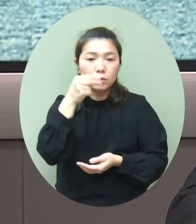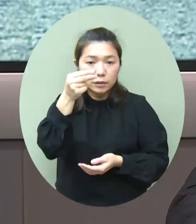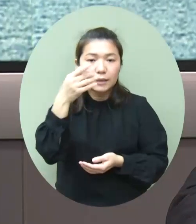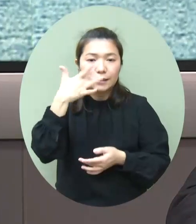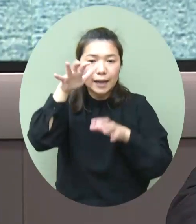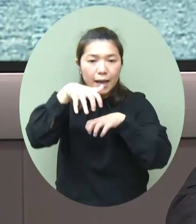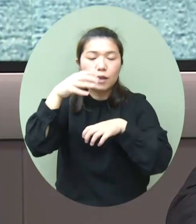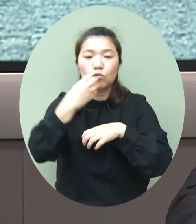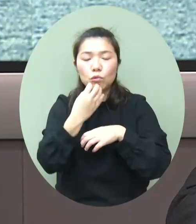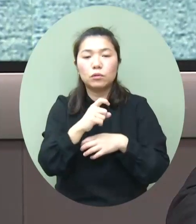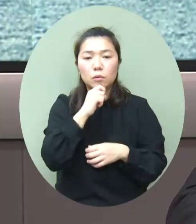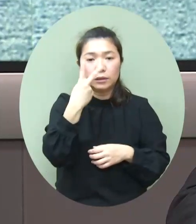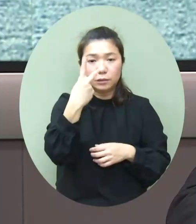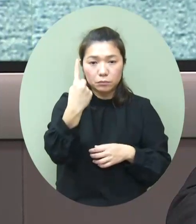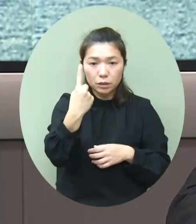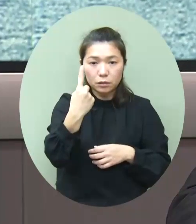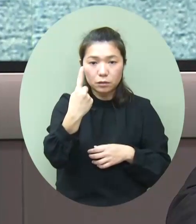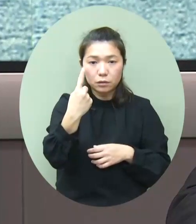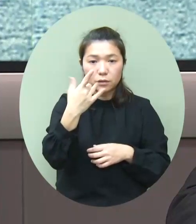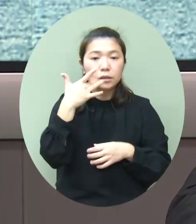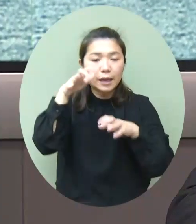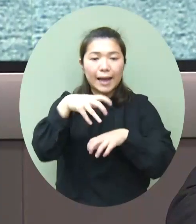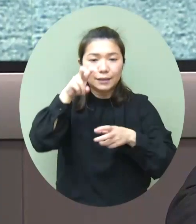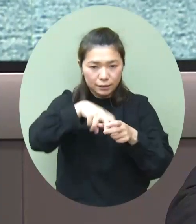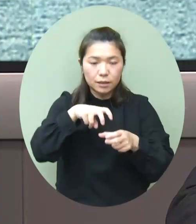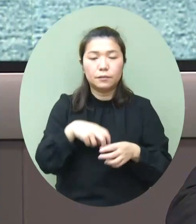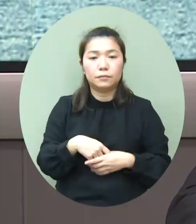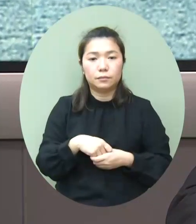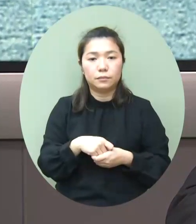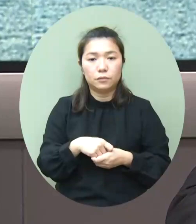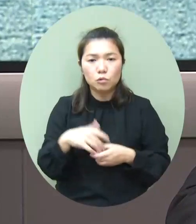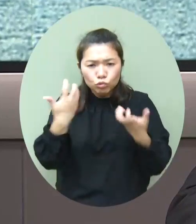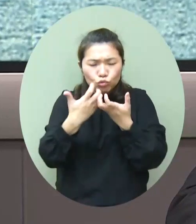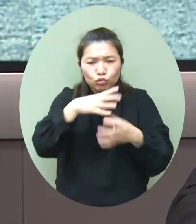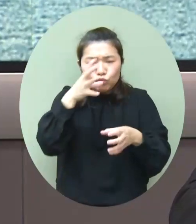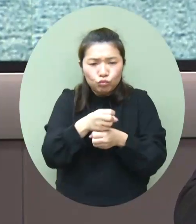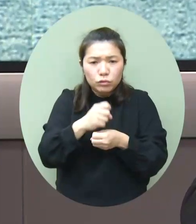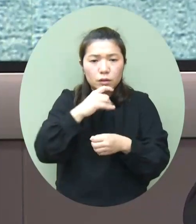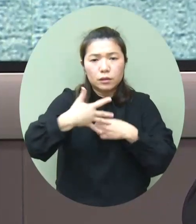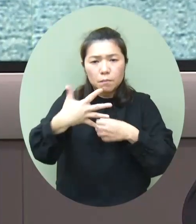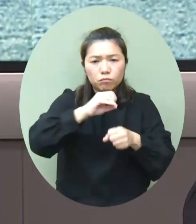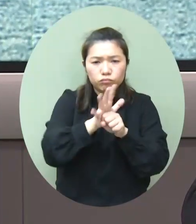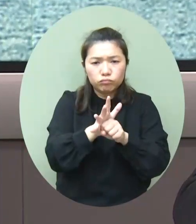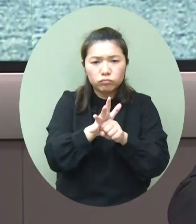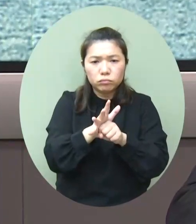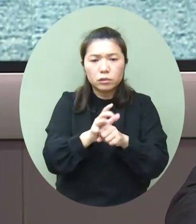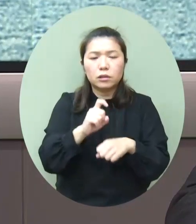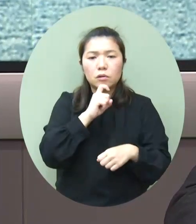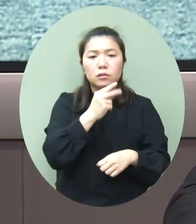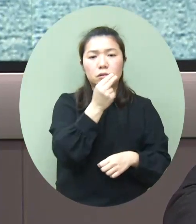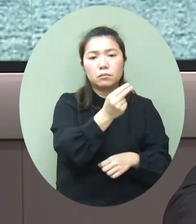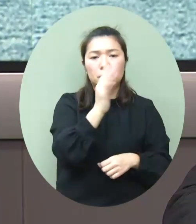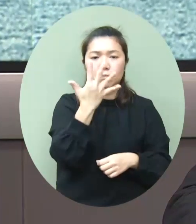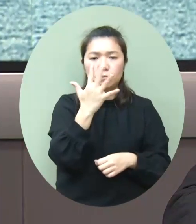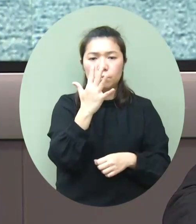是港岛，7家是在九龙，7家是在新界东，21家